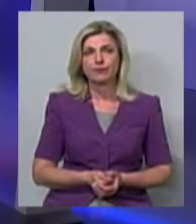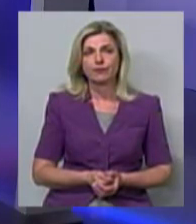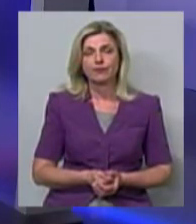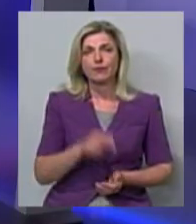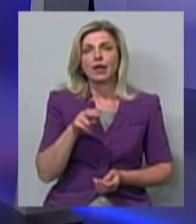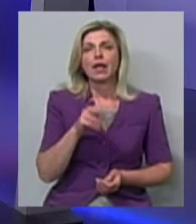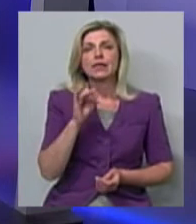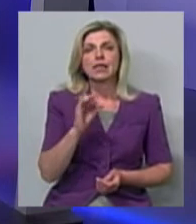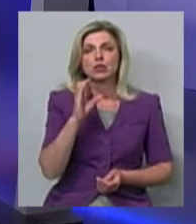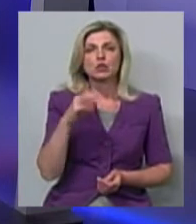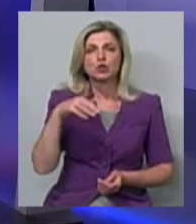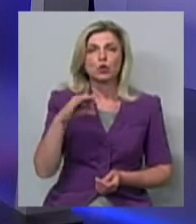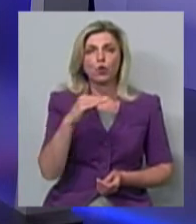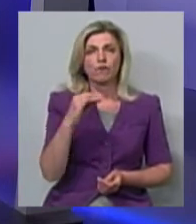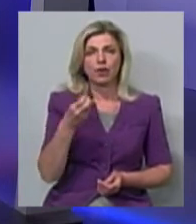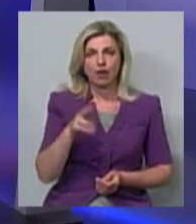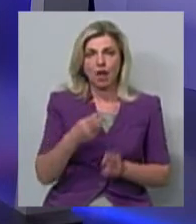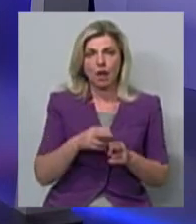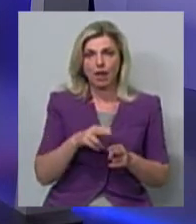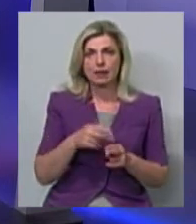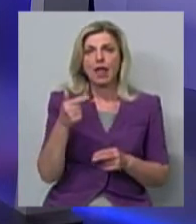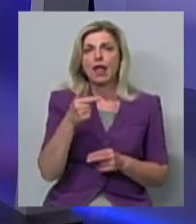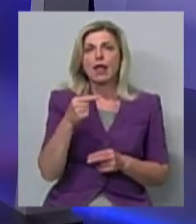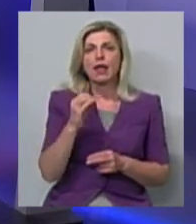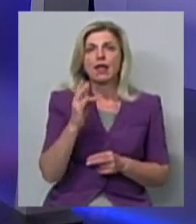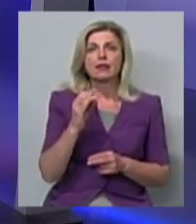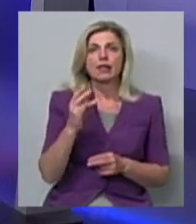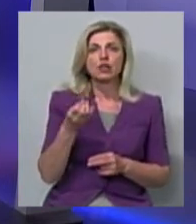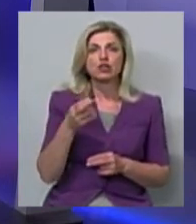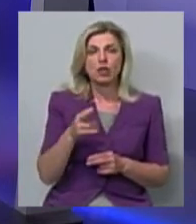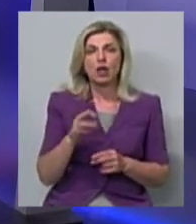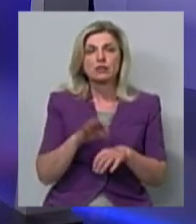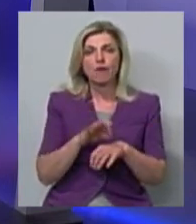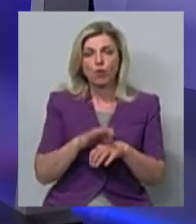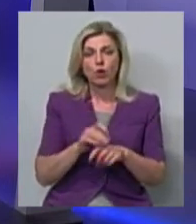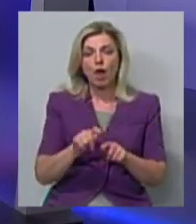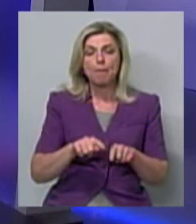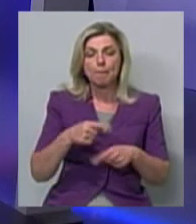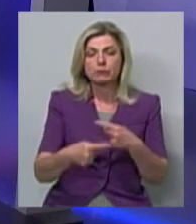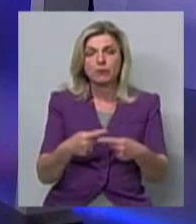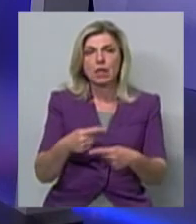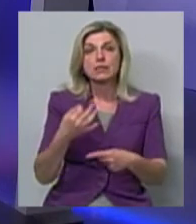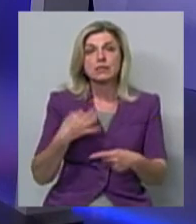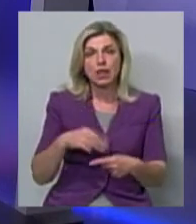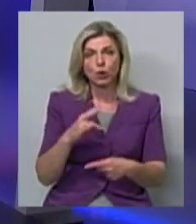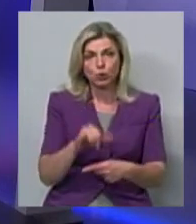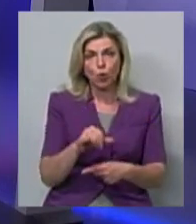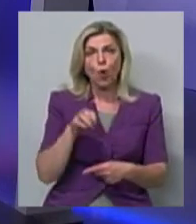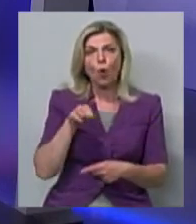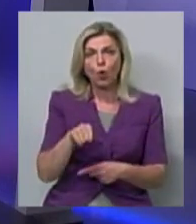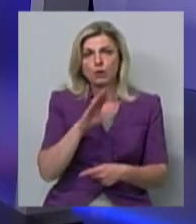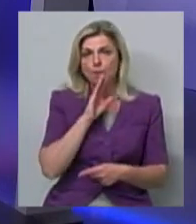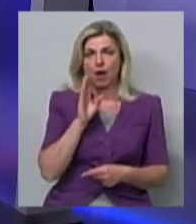дистрофія Дюшена – це генетичне захворювання, яке передається сину від матері. Тобто це